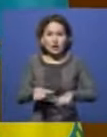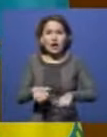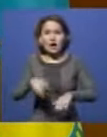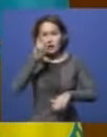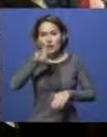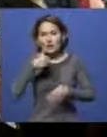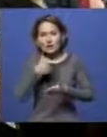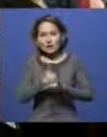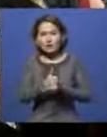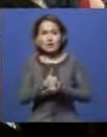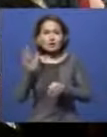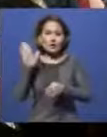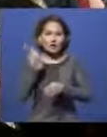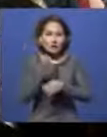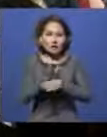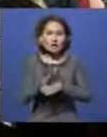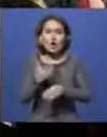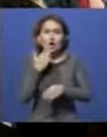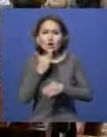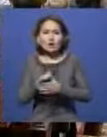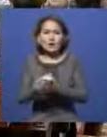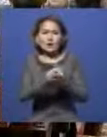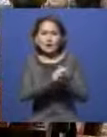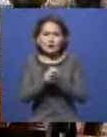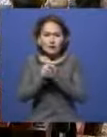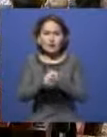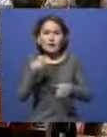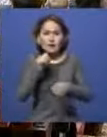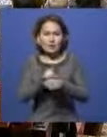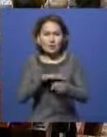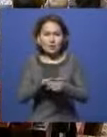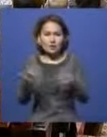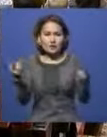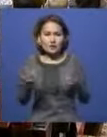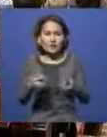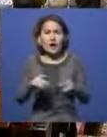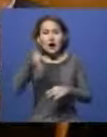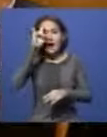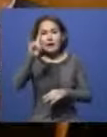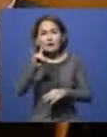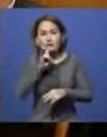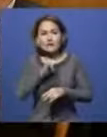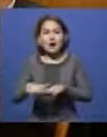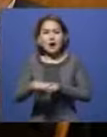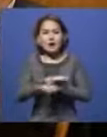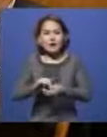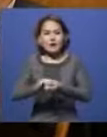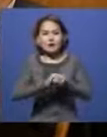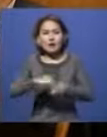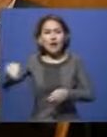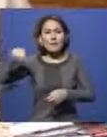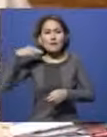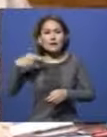елбасы жолдауындағы ұлттық бірлік пен тұрақтылықты нығайту туралы тапсырмаларын орындау. Кеңес аясында Қазақстан халқы ассамблеясы және президент